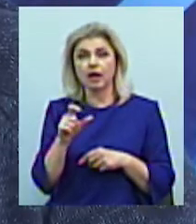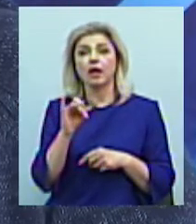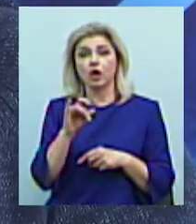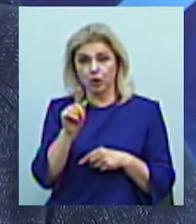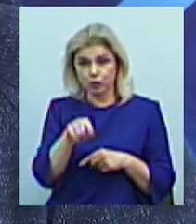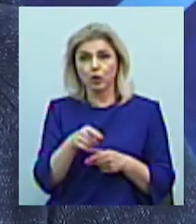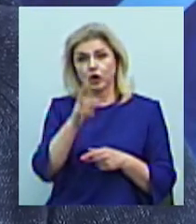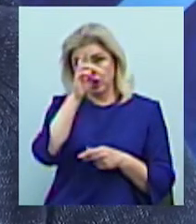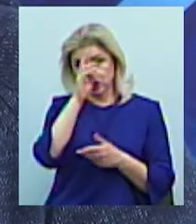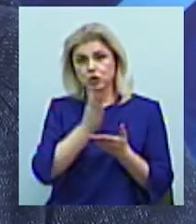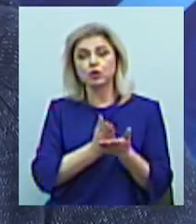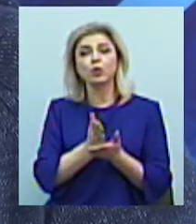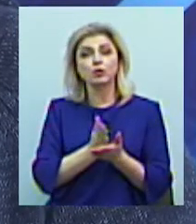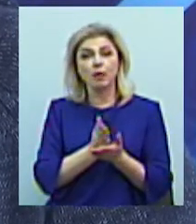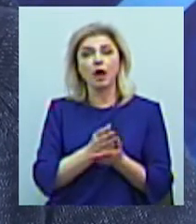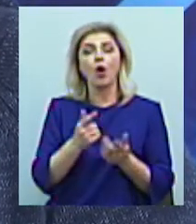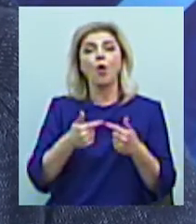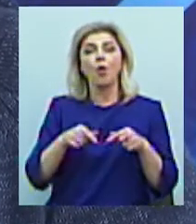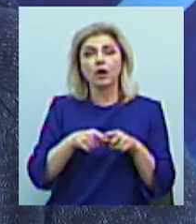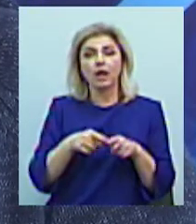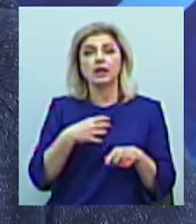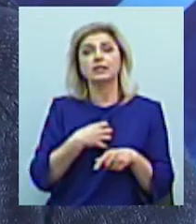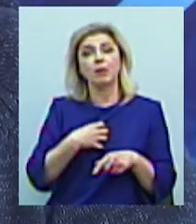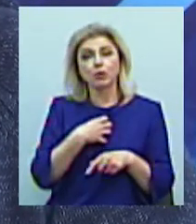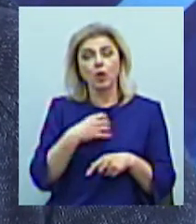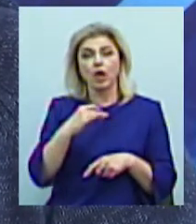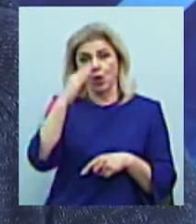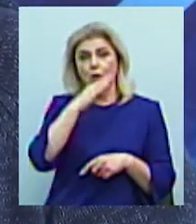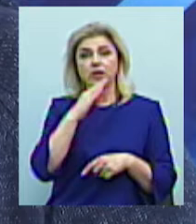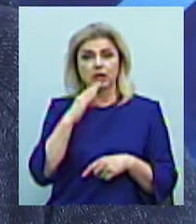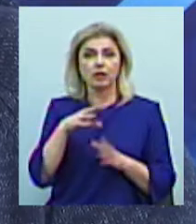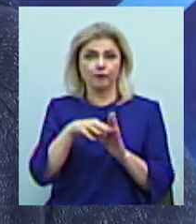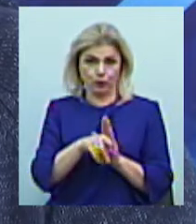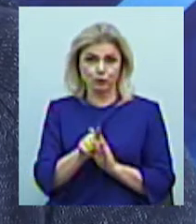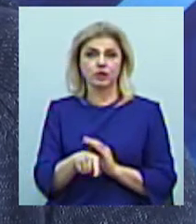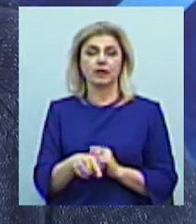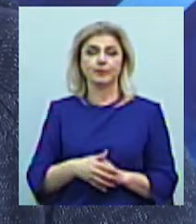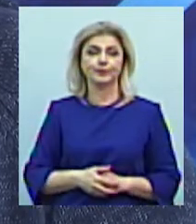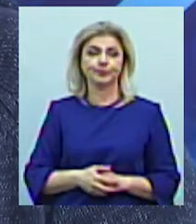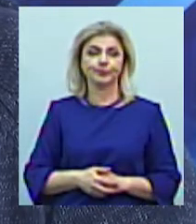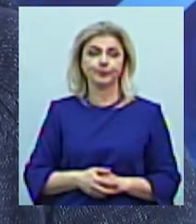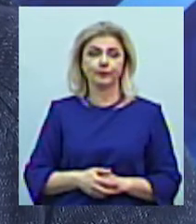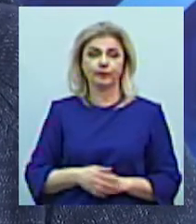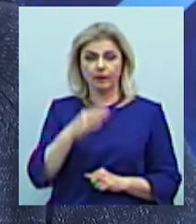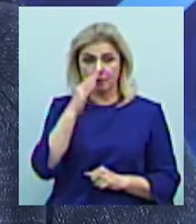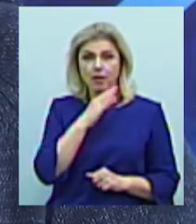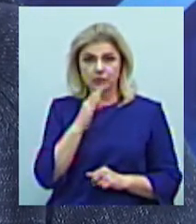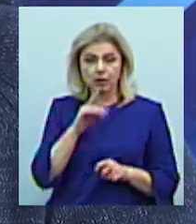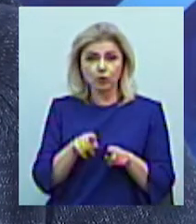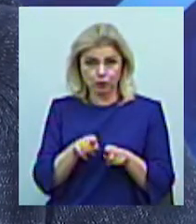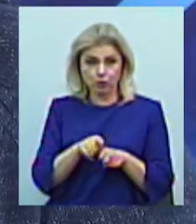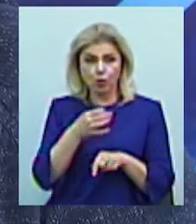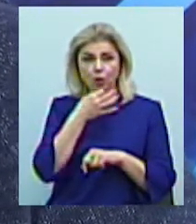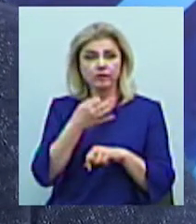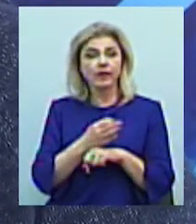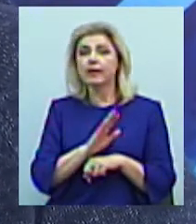Держспоживслужба, органы исполнительной власти и родители в том числе. То есть... Тобто батьки теж відповідальні за...